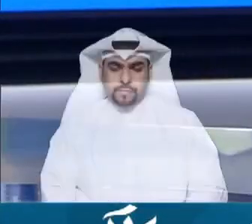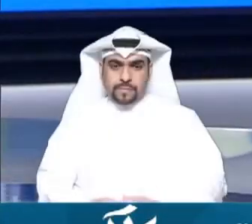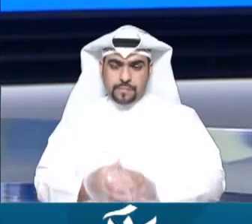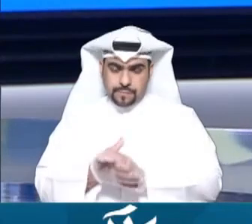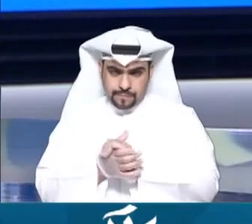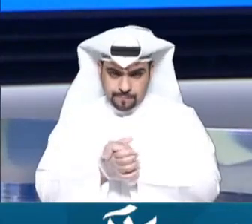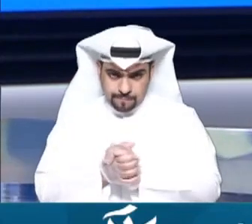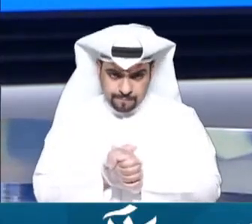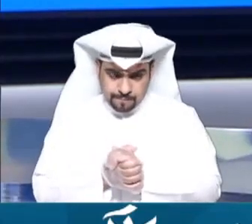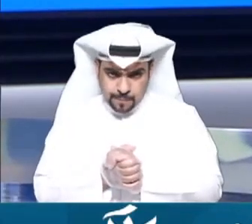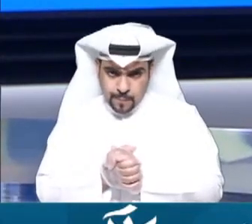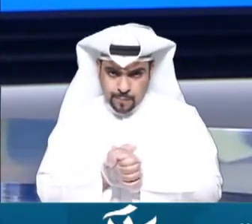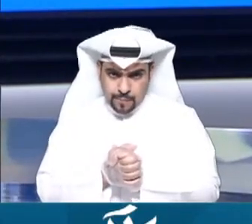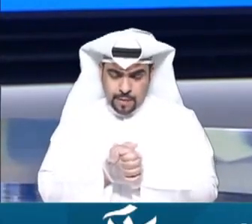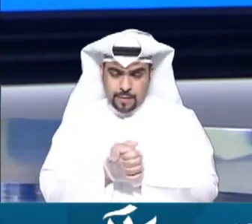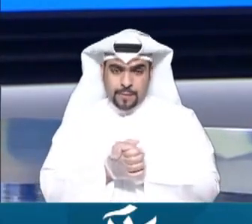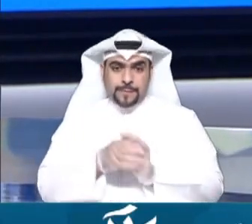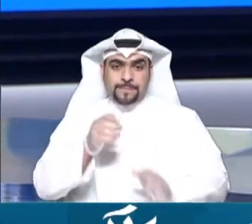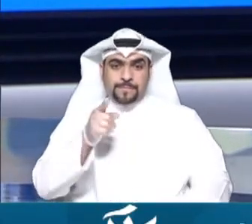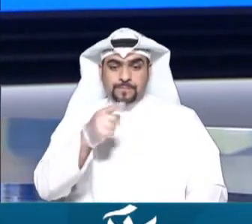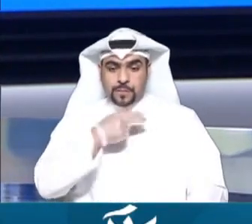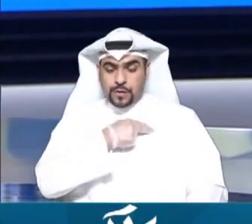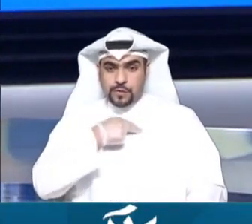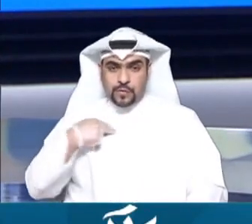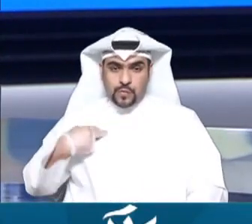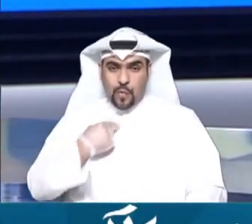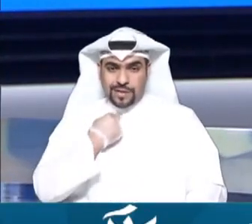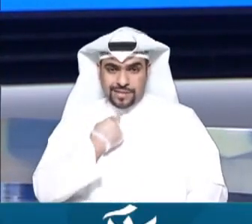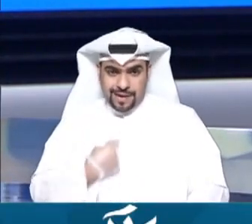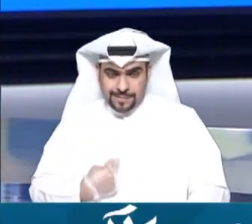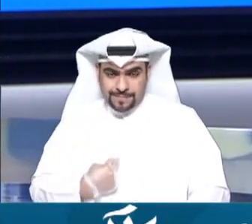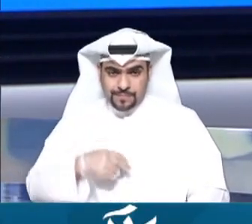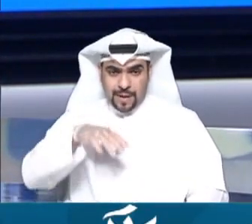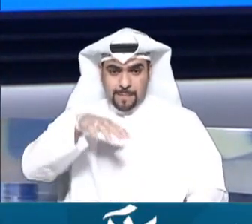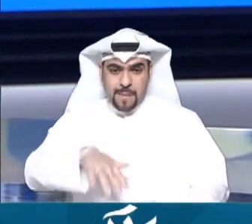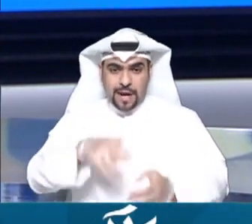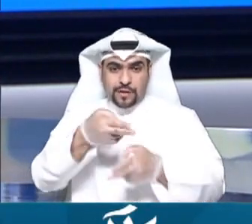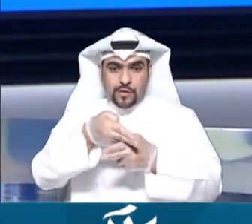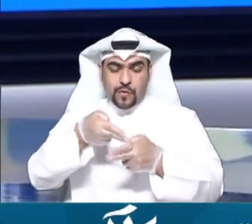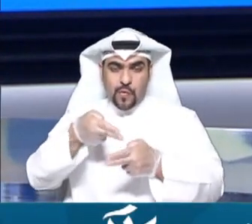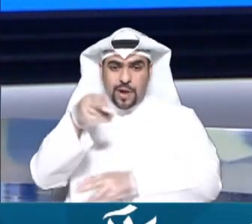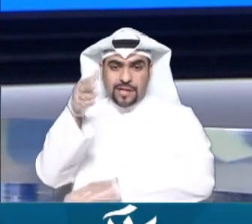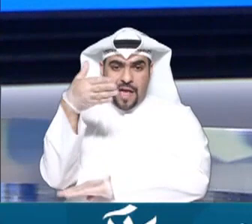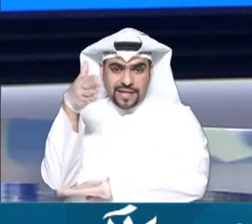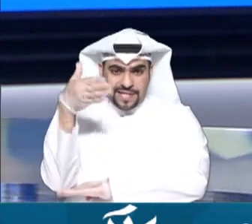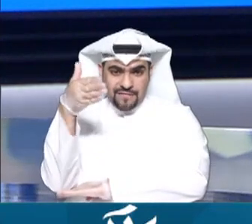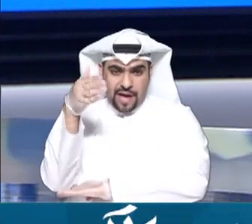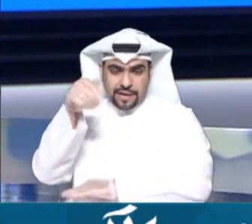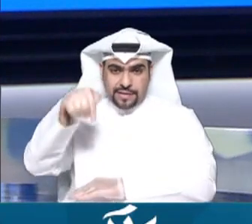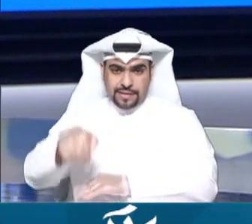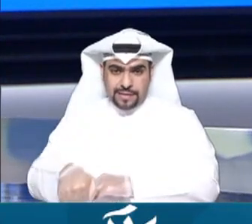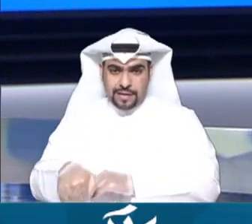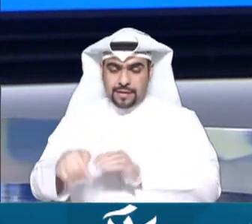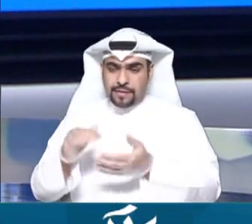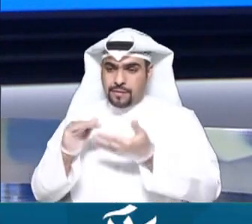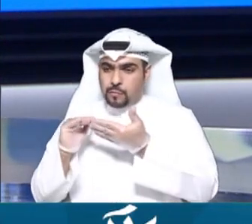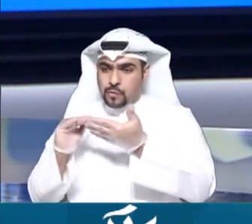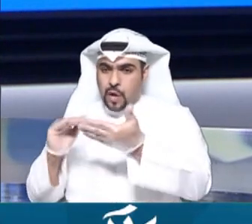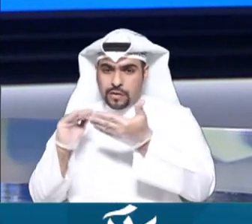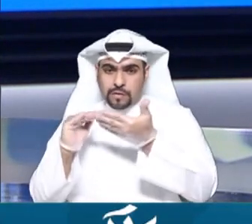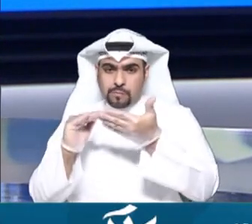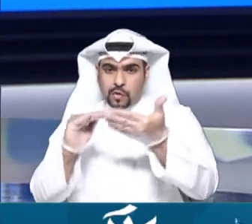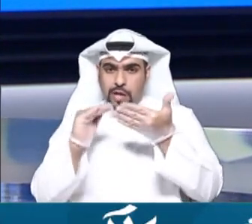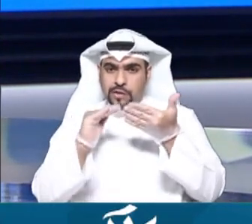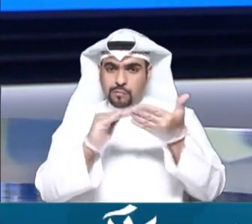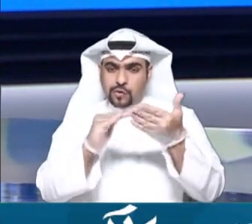مشاهدينا، طبعا في جنيف تواصل القنصلية الكويتية جهودها لتأمين الرعاية الكويتيين في ظل الظروف اللي تمر فيها